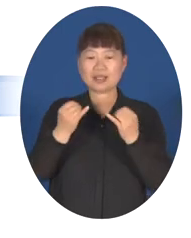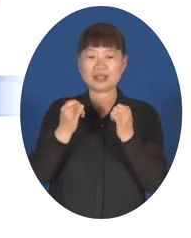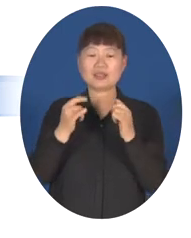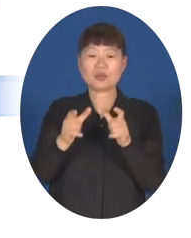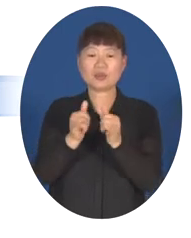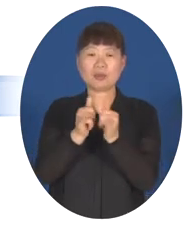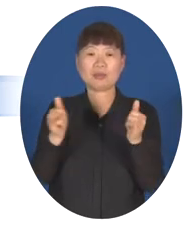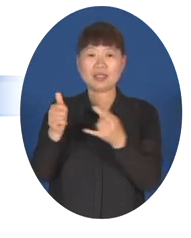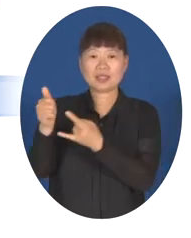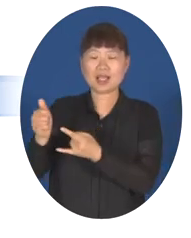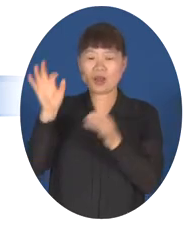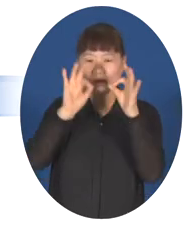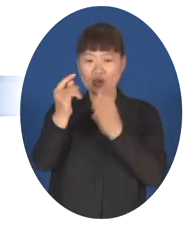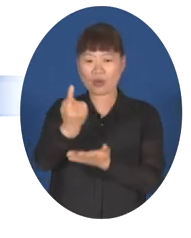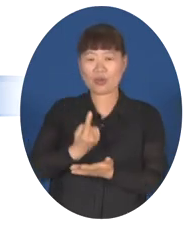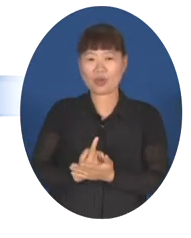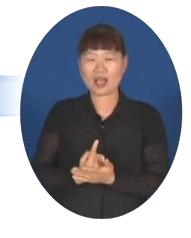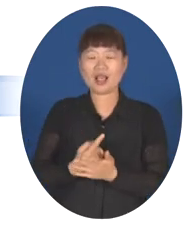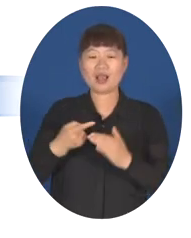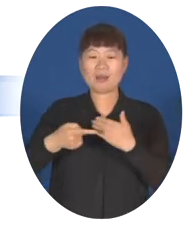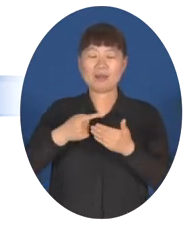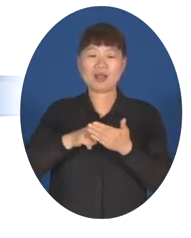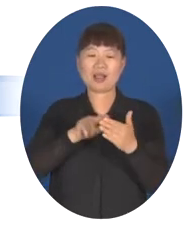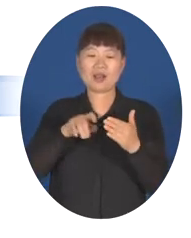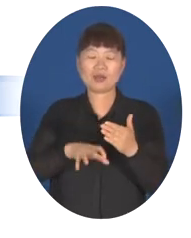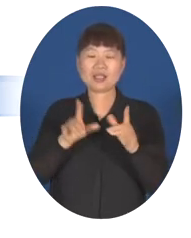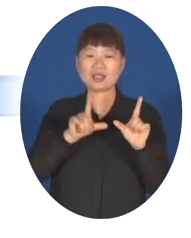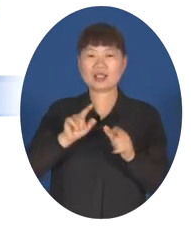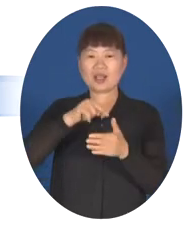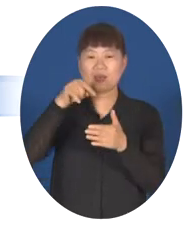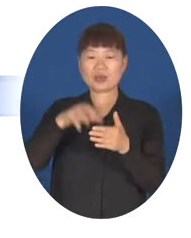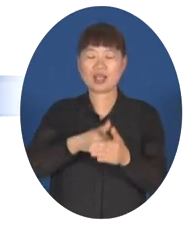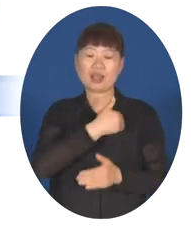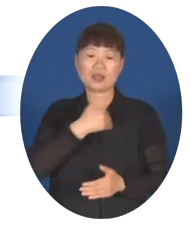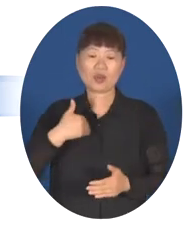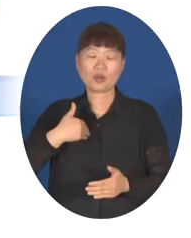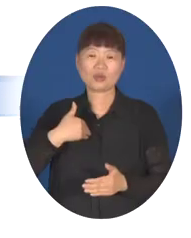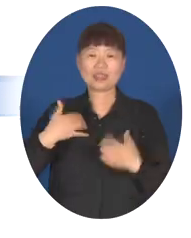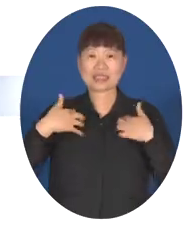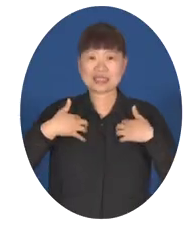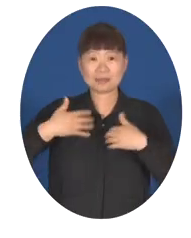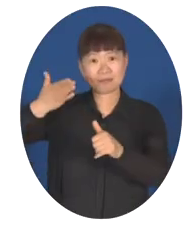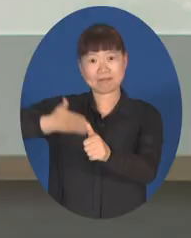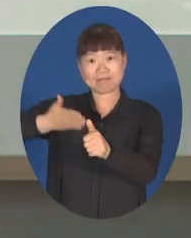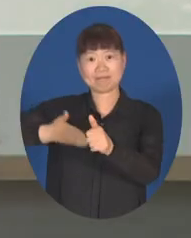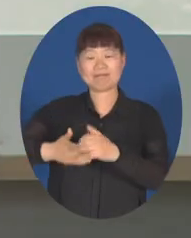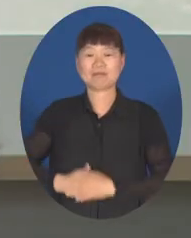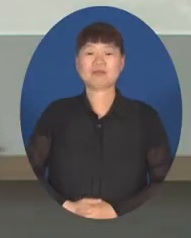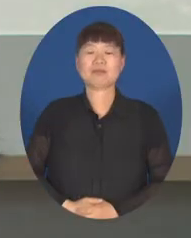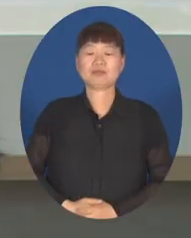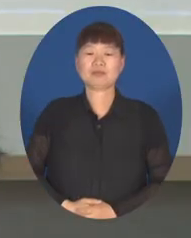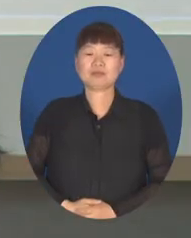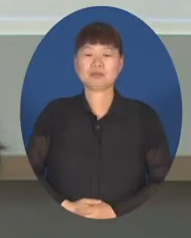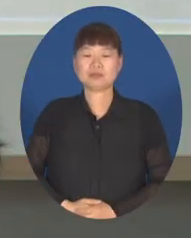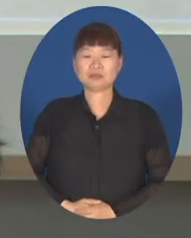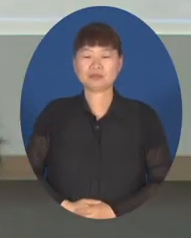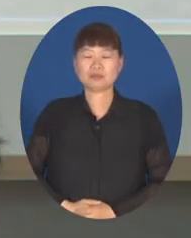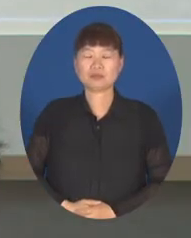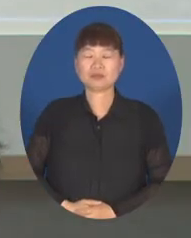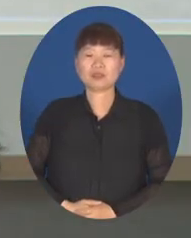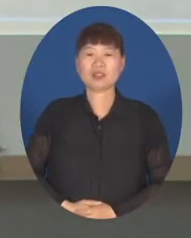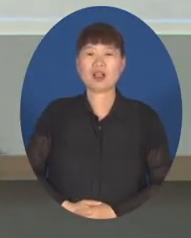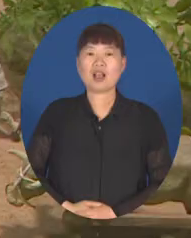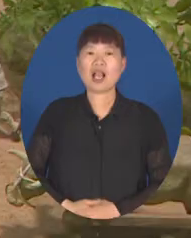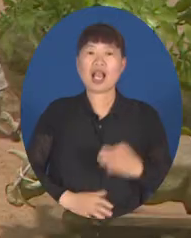분들께서 찾아오셔서 마음속에 생각속에 여유를 만끽하실 바람 더 평일과 0 회보 2